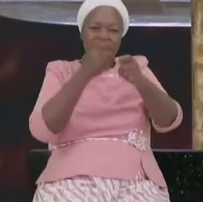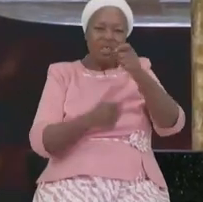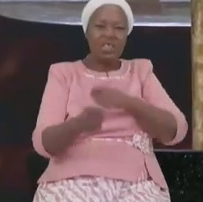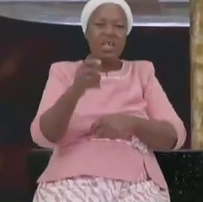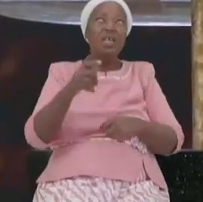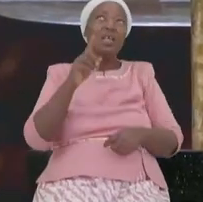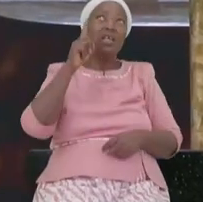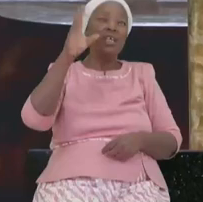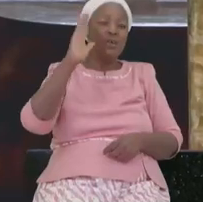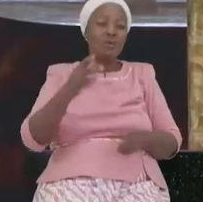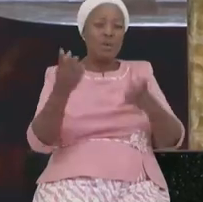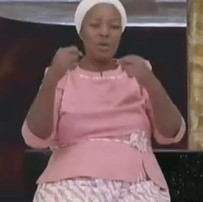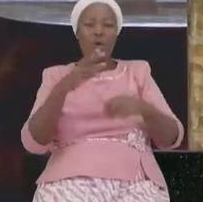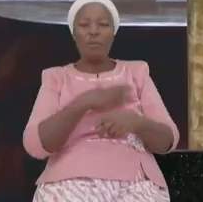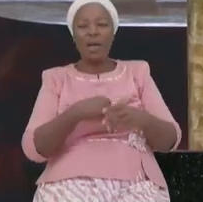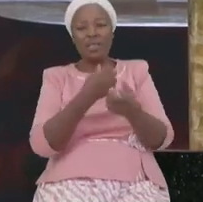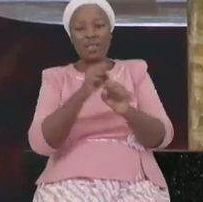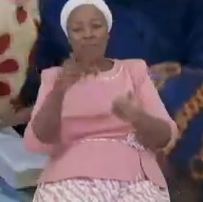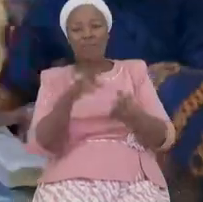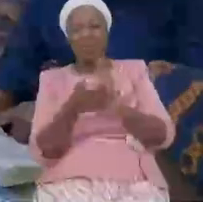Il viendra lui-même et vous sauvera.